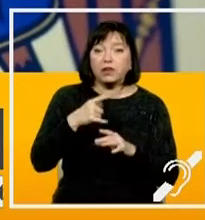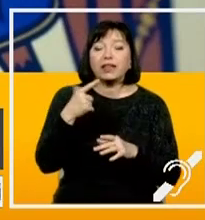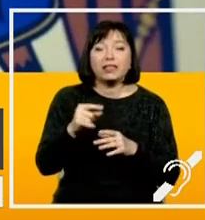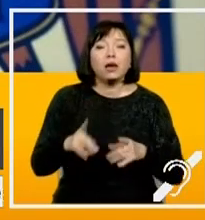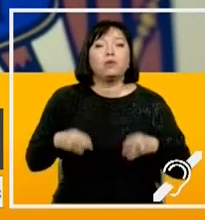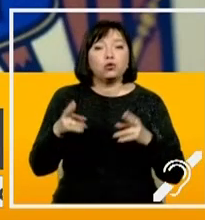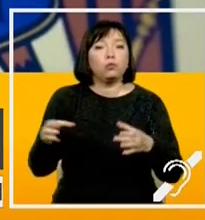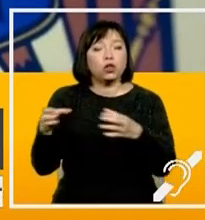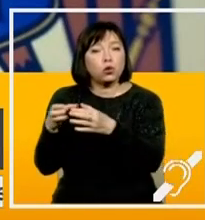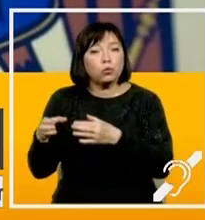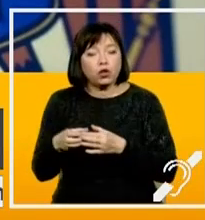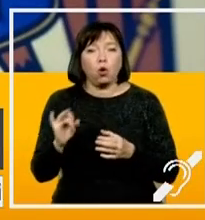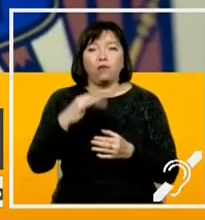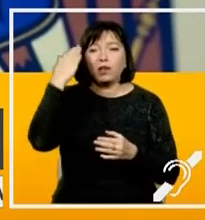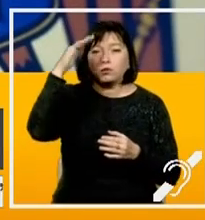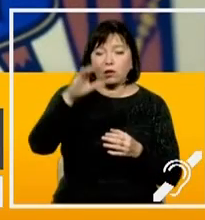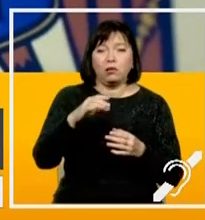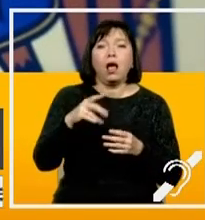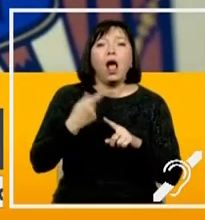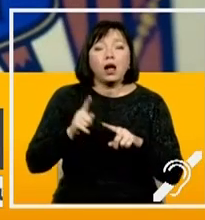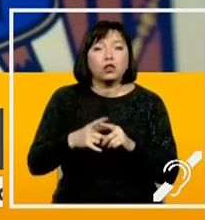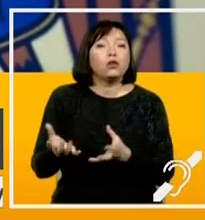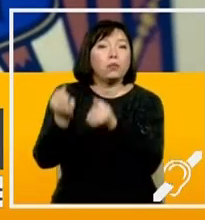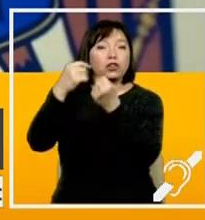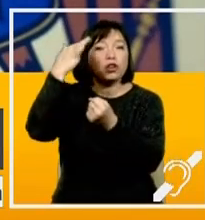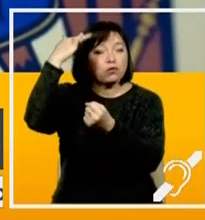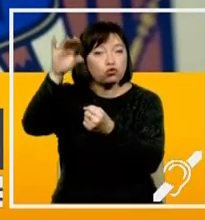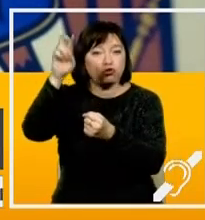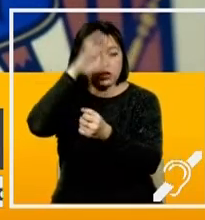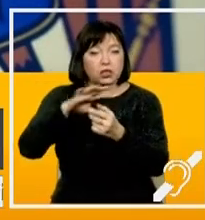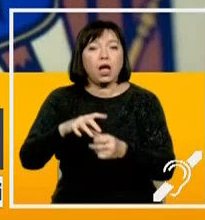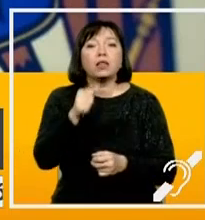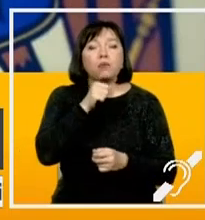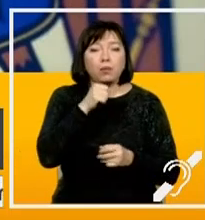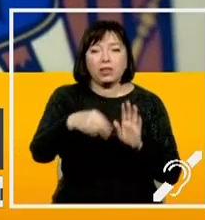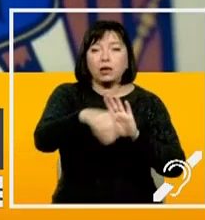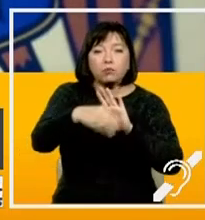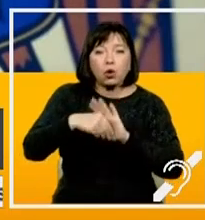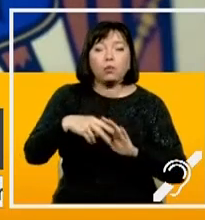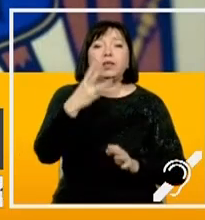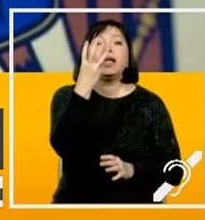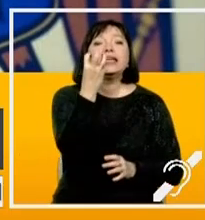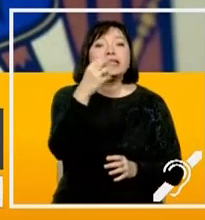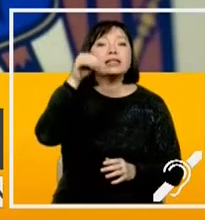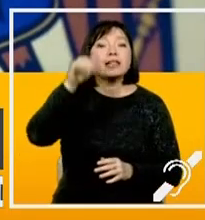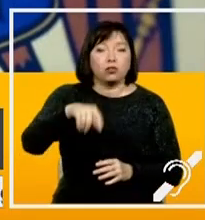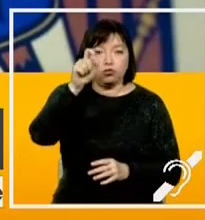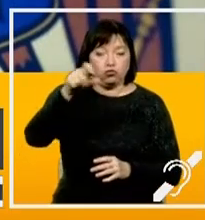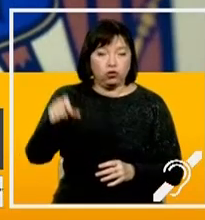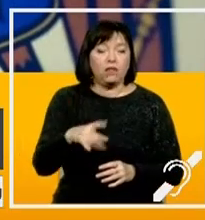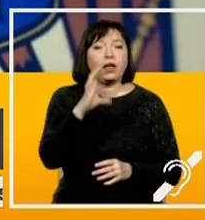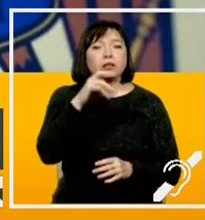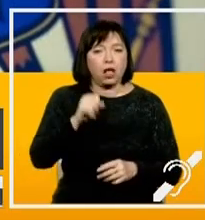grupări criminale și forțe străine ostile intereselor țării au încercat să cumpere 300.000 de voturi. Sandu l-a chemat